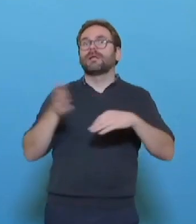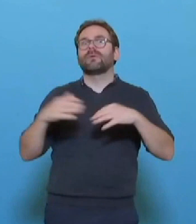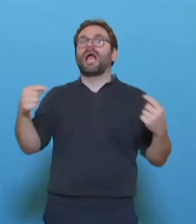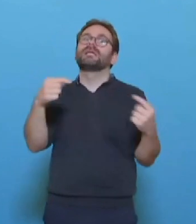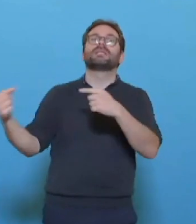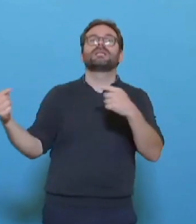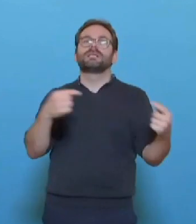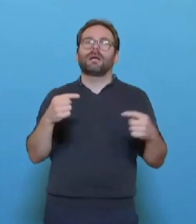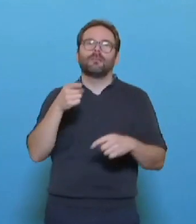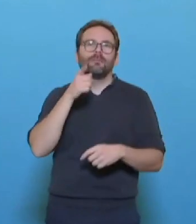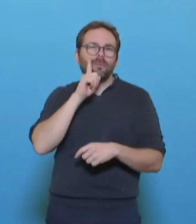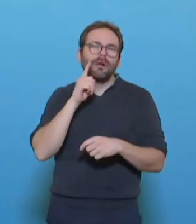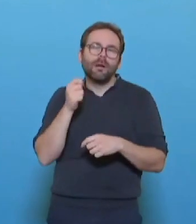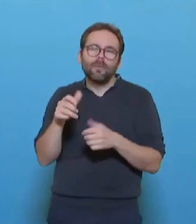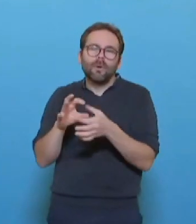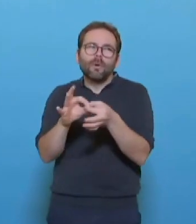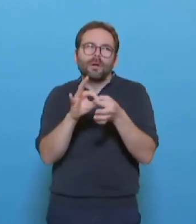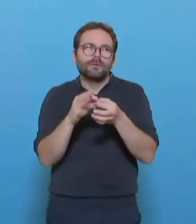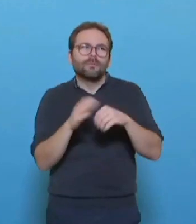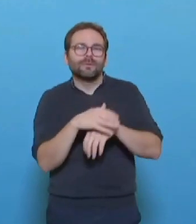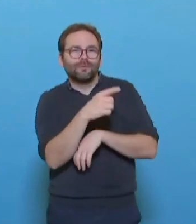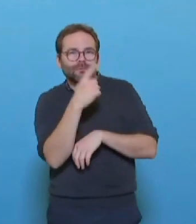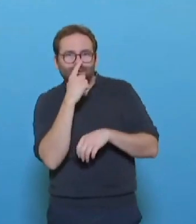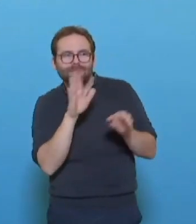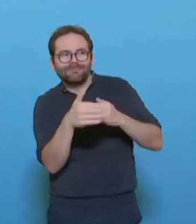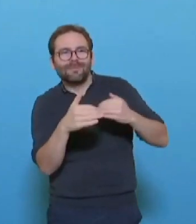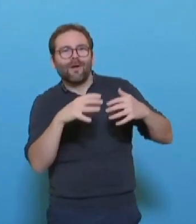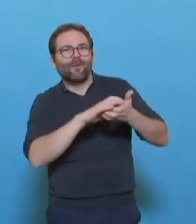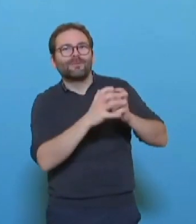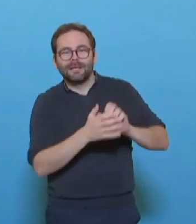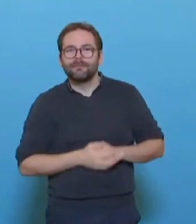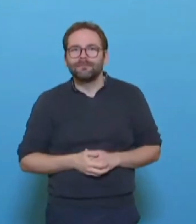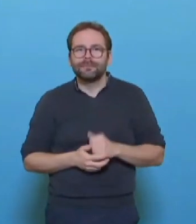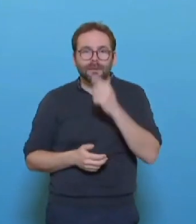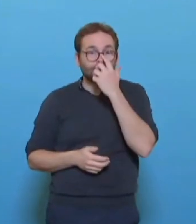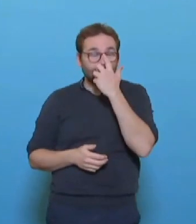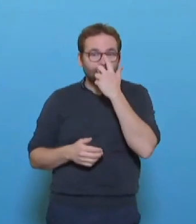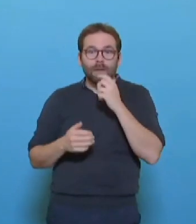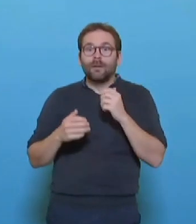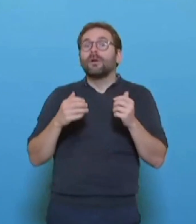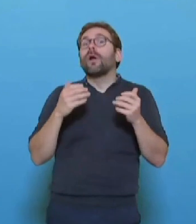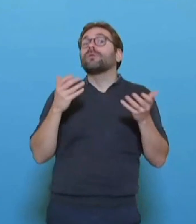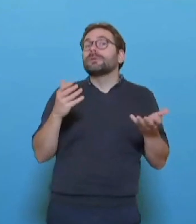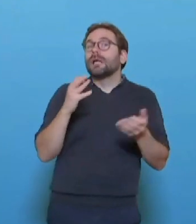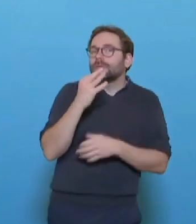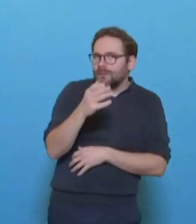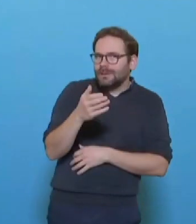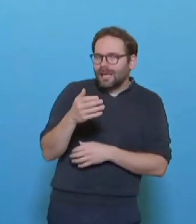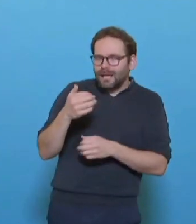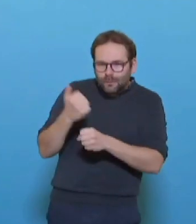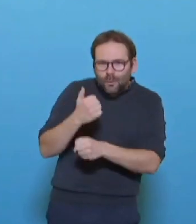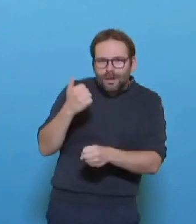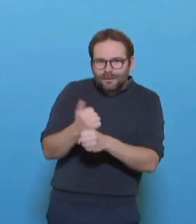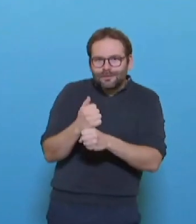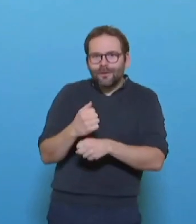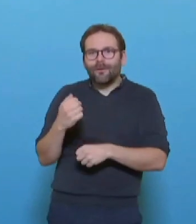qu'ici, il y a un peu de cohésion, mais bon, on voit bien que c'est un peu plus compliqué que ça. En tout cas, de celui qui, chaque année, vient